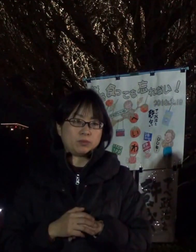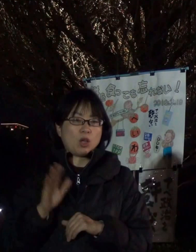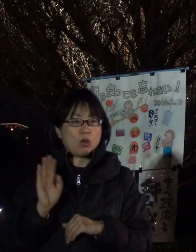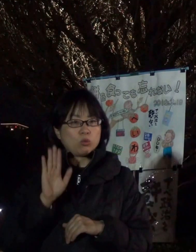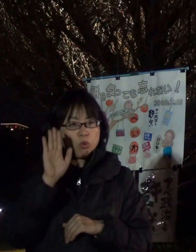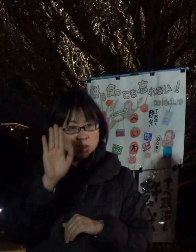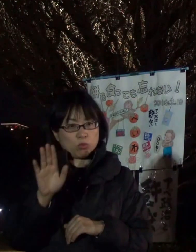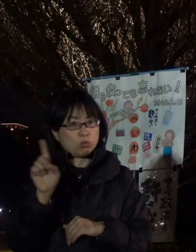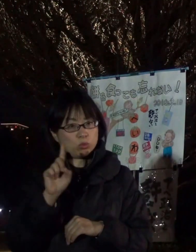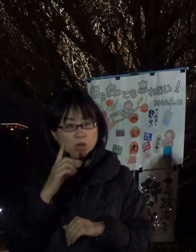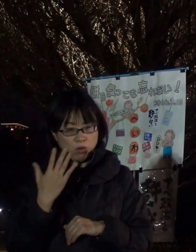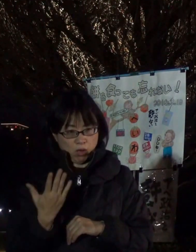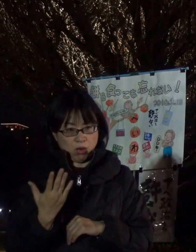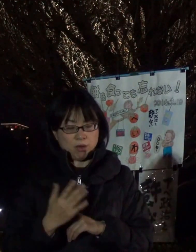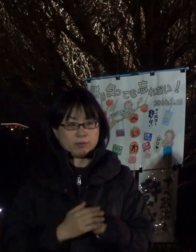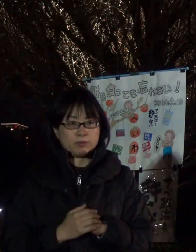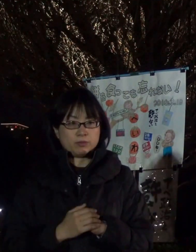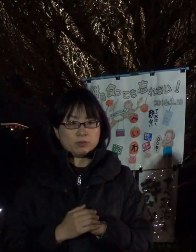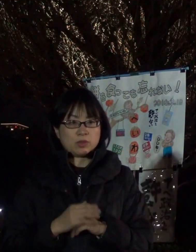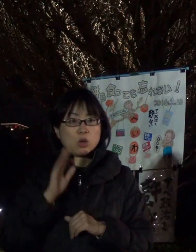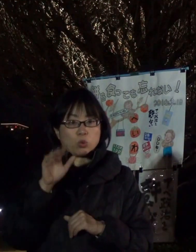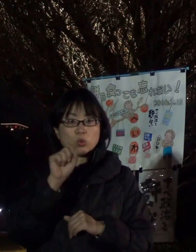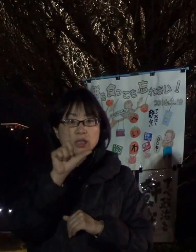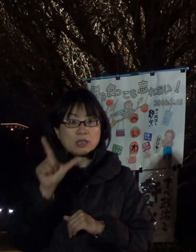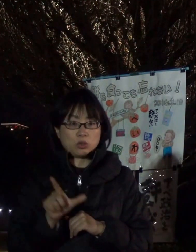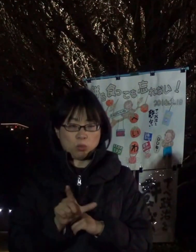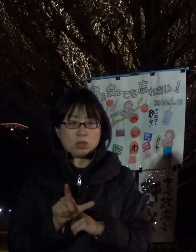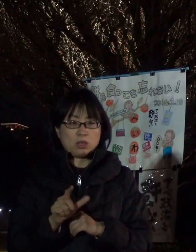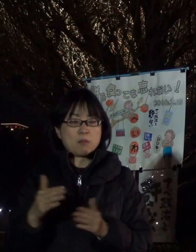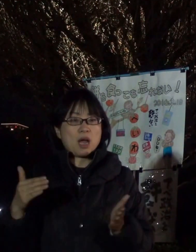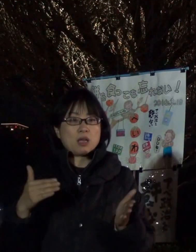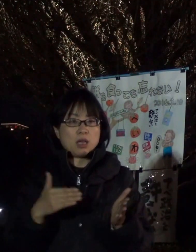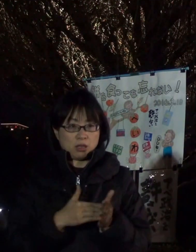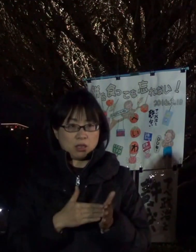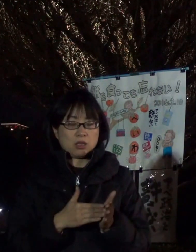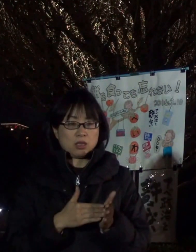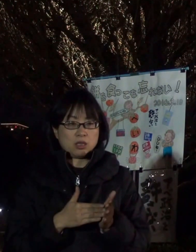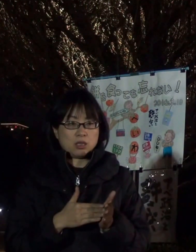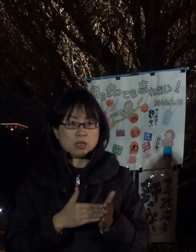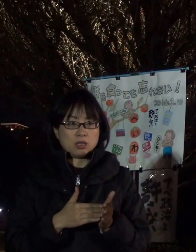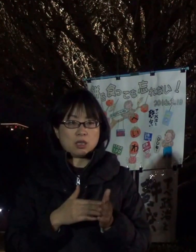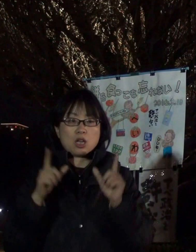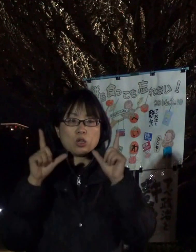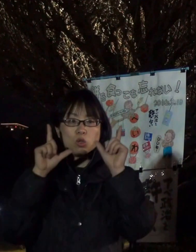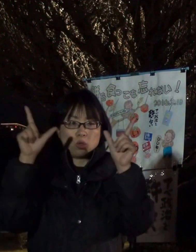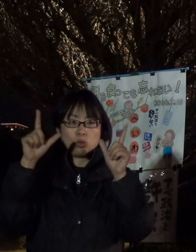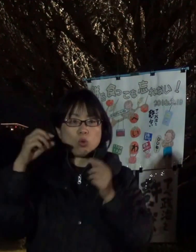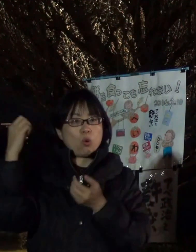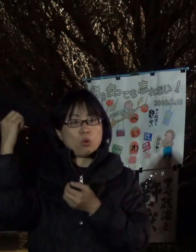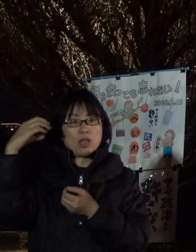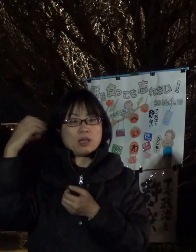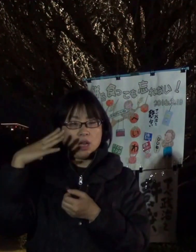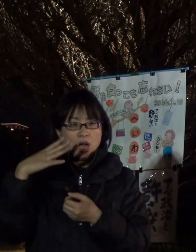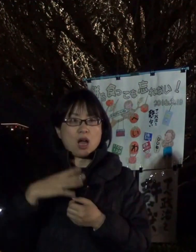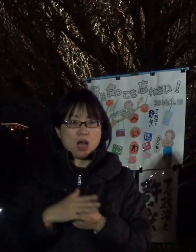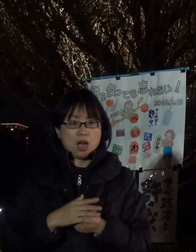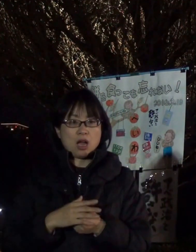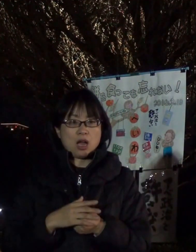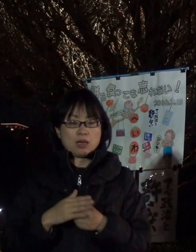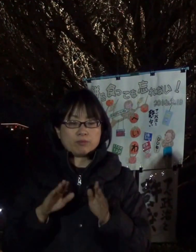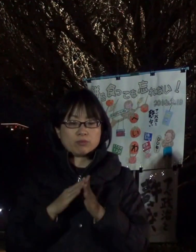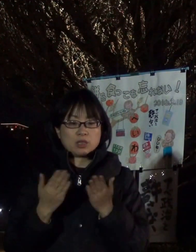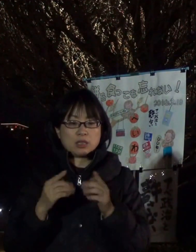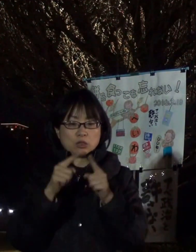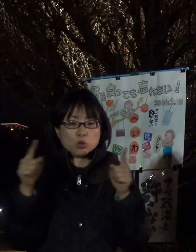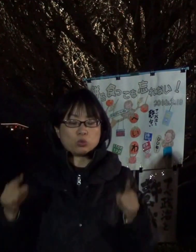の月曜日までに東電がこの凍土方式陸側遮水壁に関する詳しい計画書を規制委員会のように提出